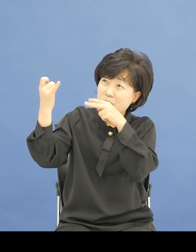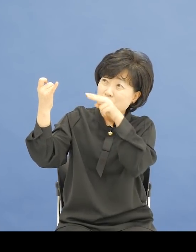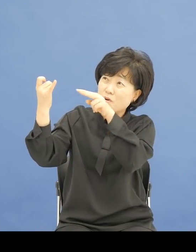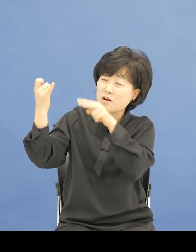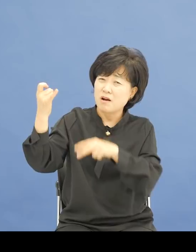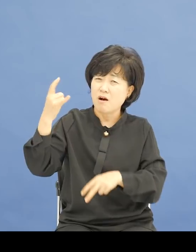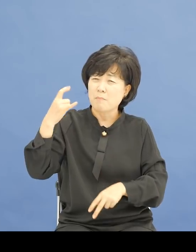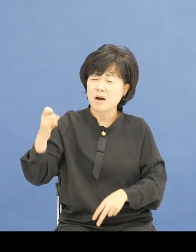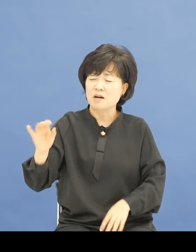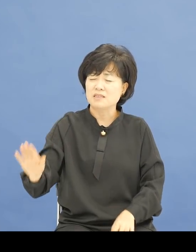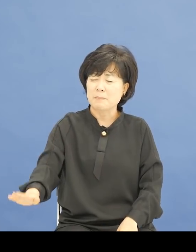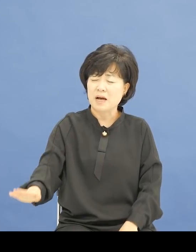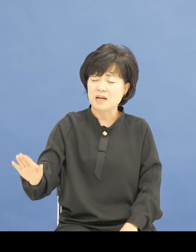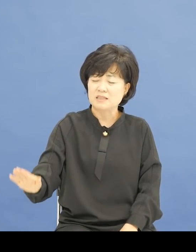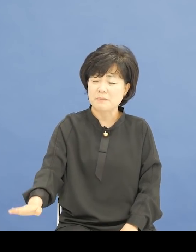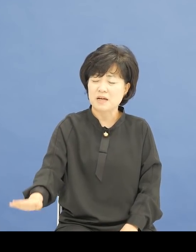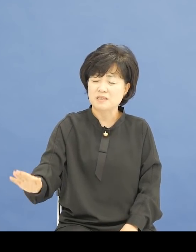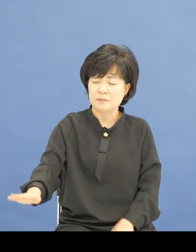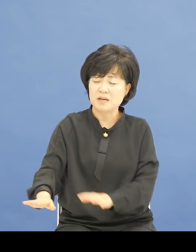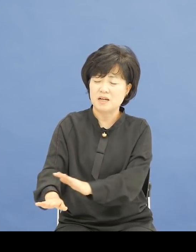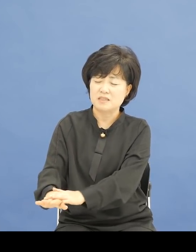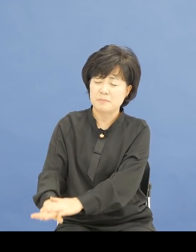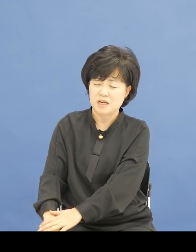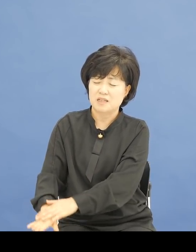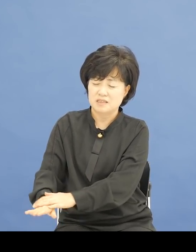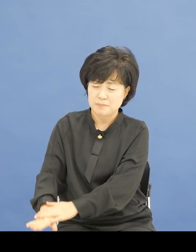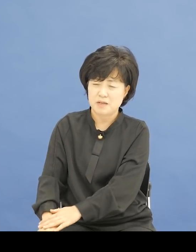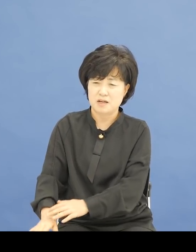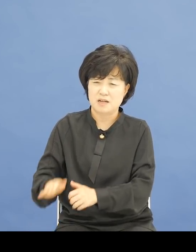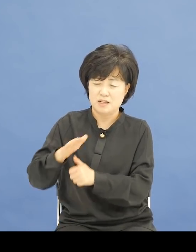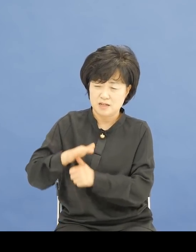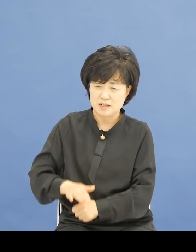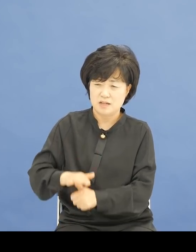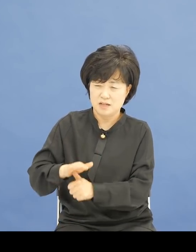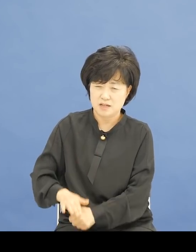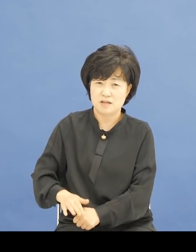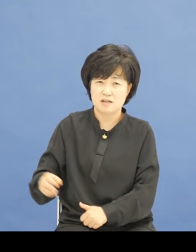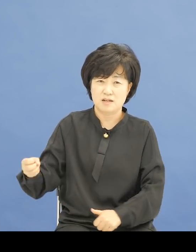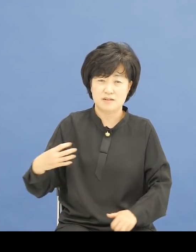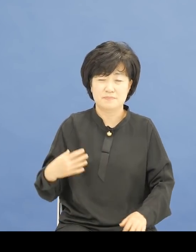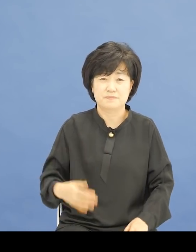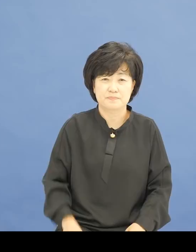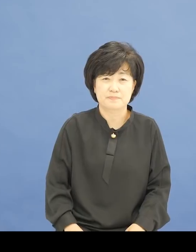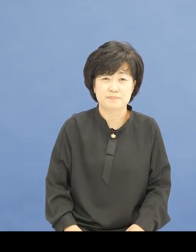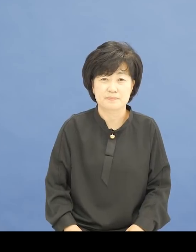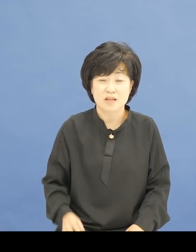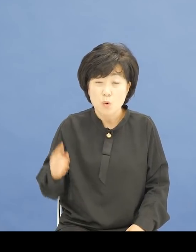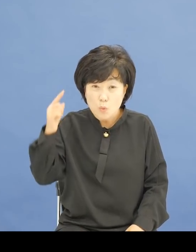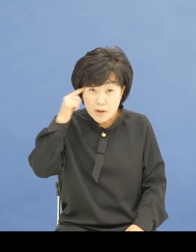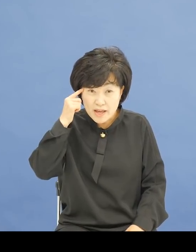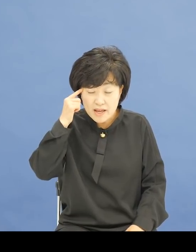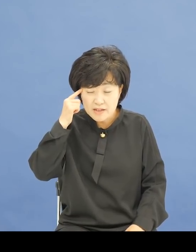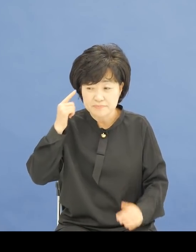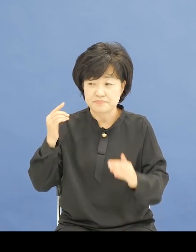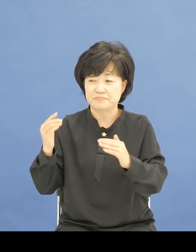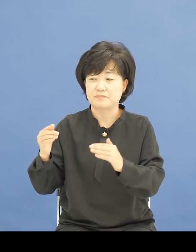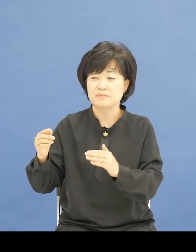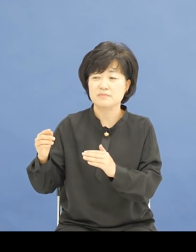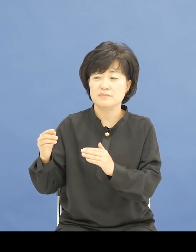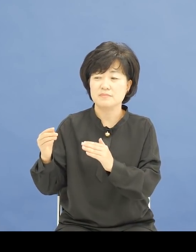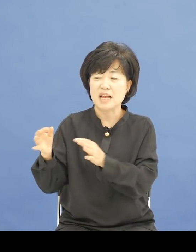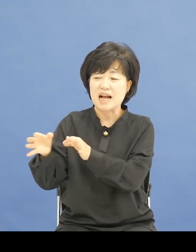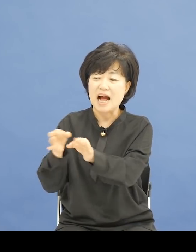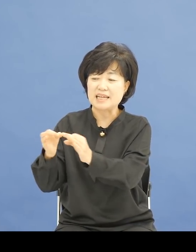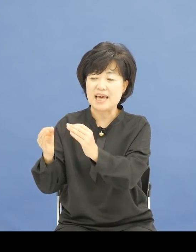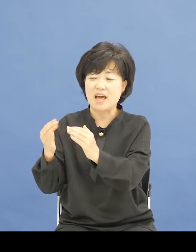어머니가 참으라고 카운터 밑에서 제 손을 딱 잡으시면서 왜 참으라고 했냐면 저희 가게 바로 건너편에 있는